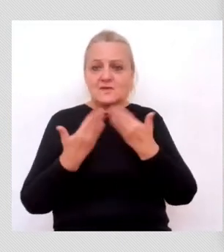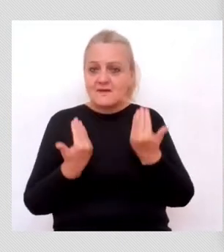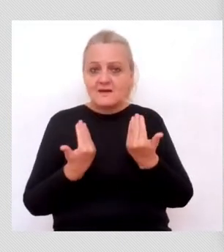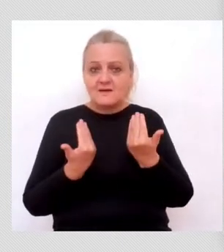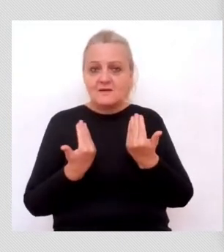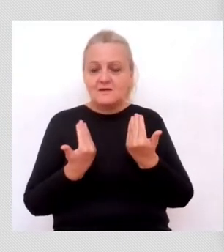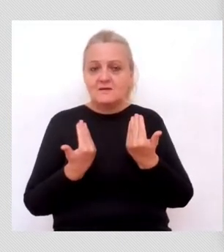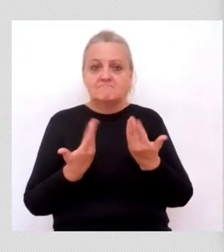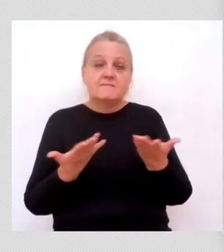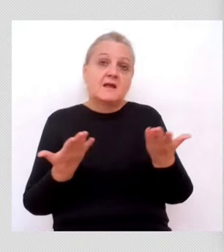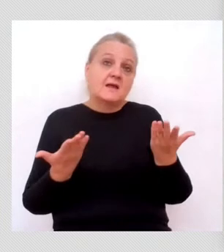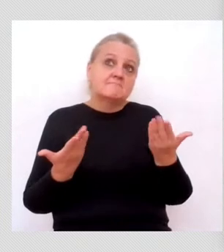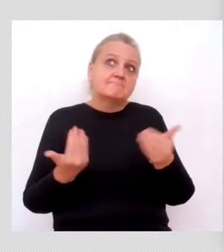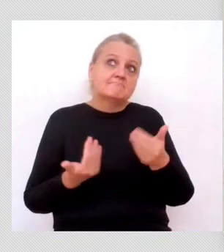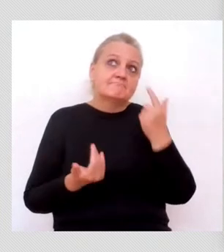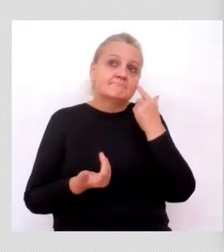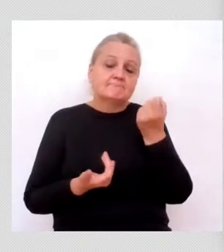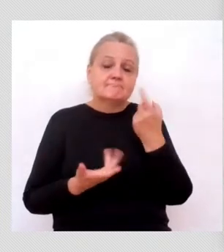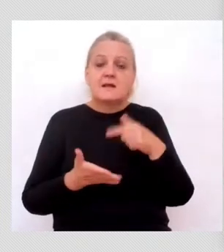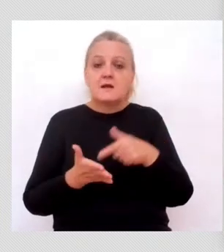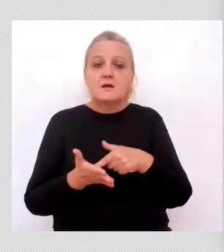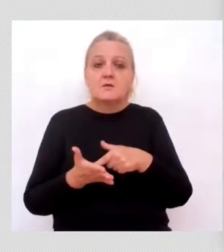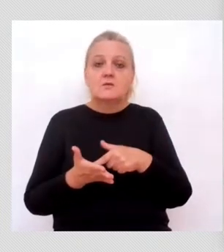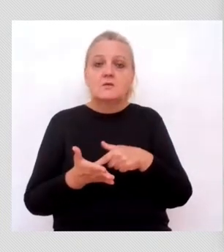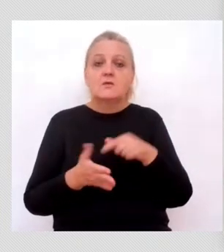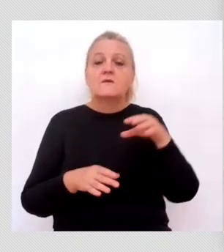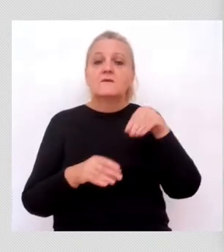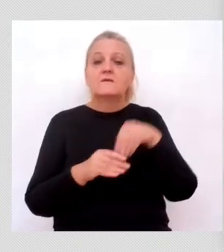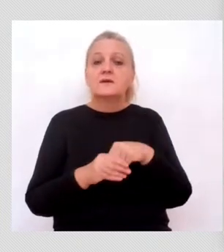dopiero wymyśleć, wiecie, co można kontrolować zarówno